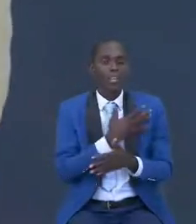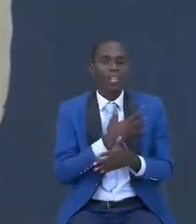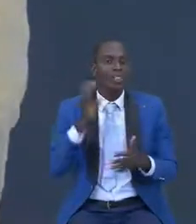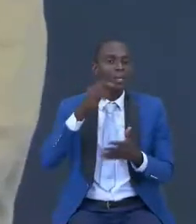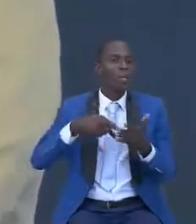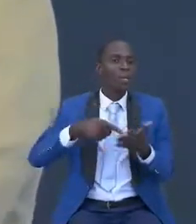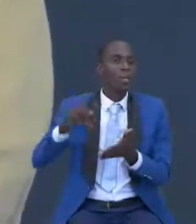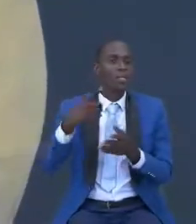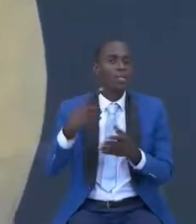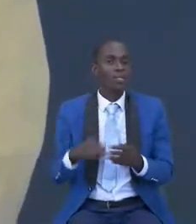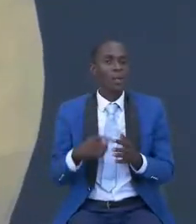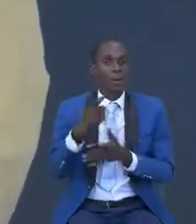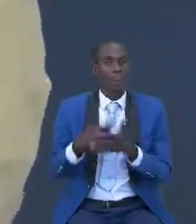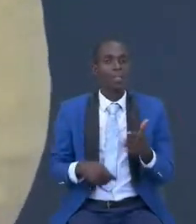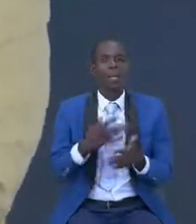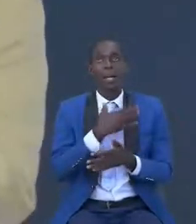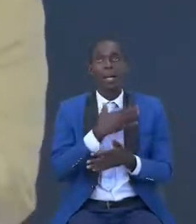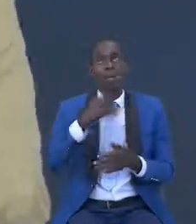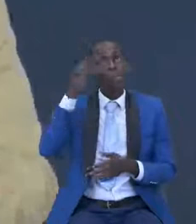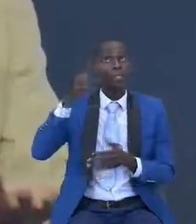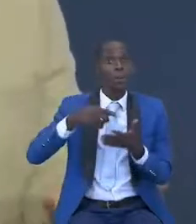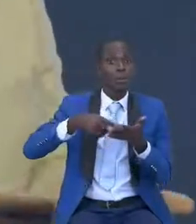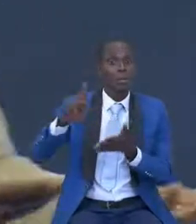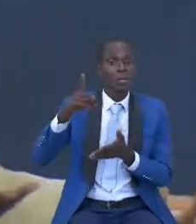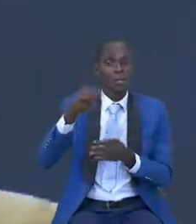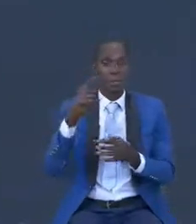les larmes ou les cris. Il a tout payé.